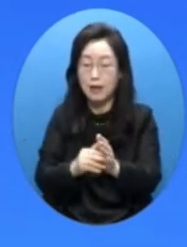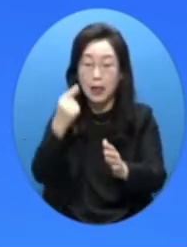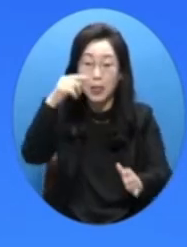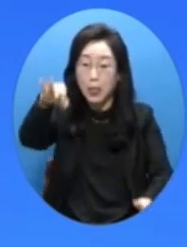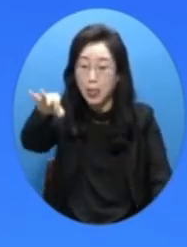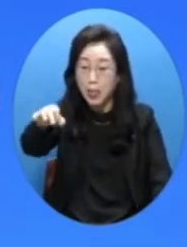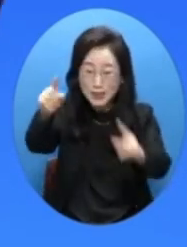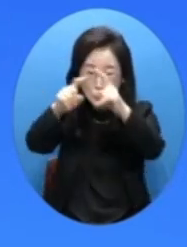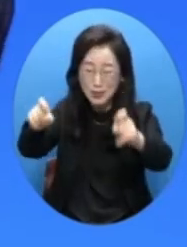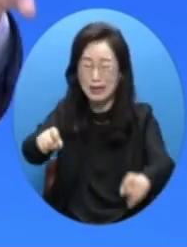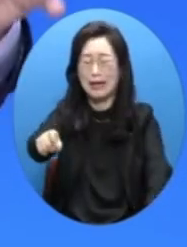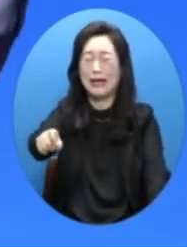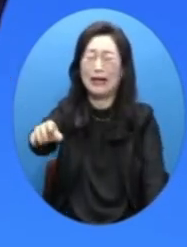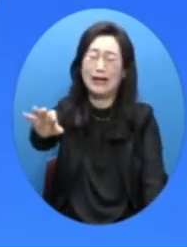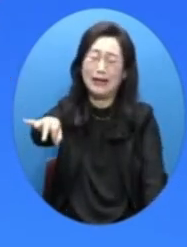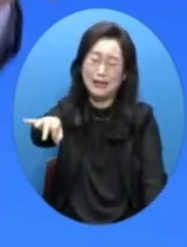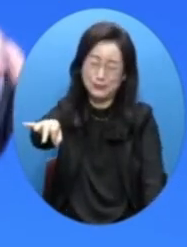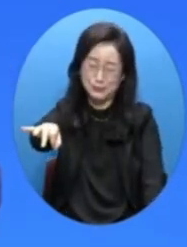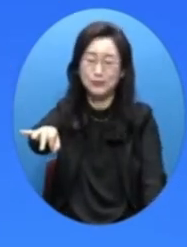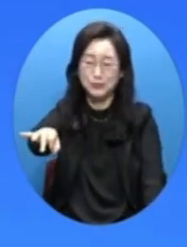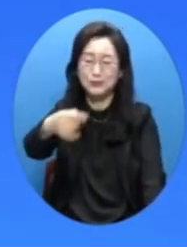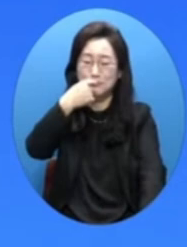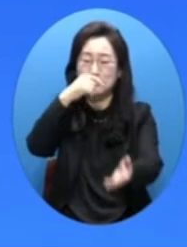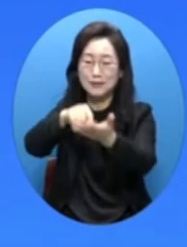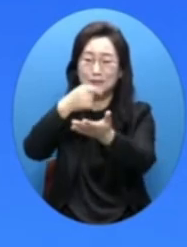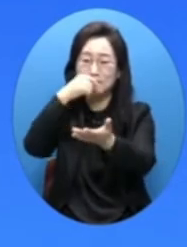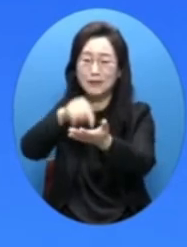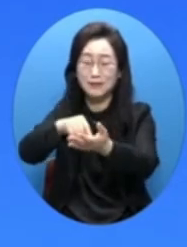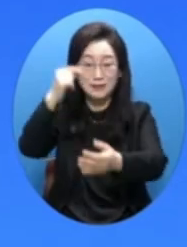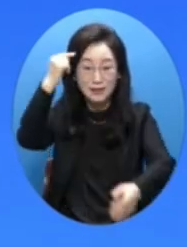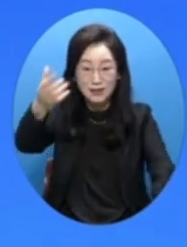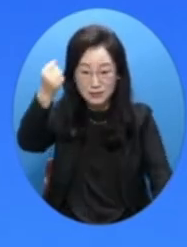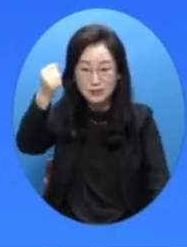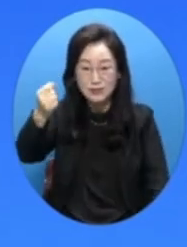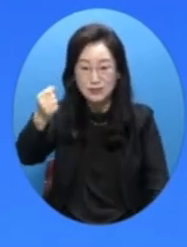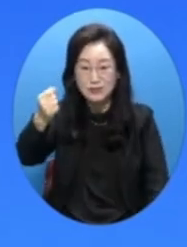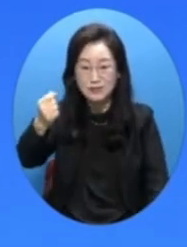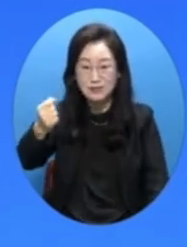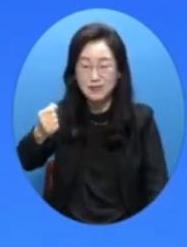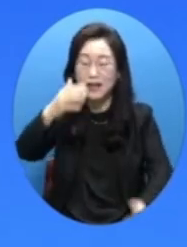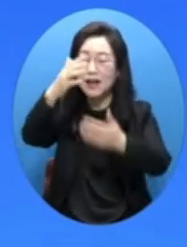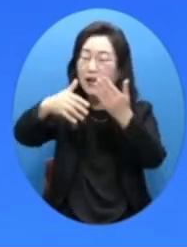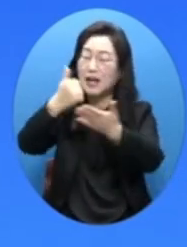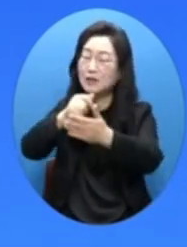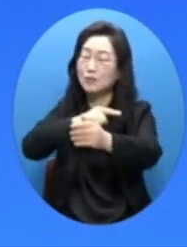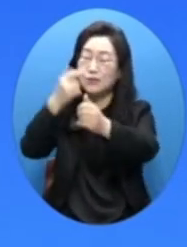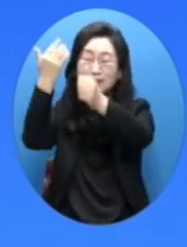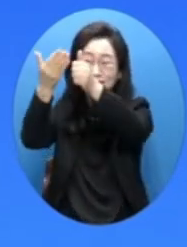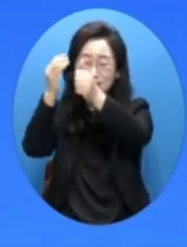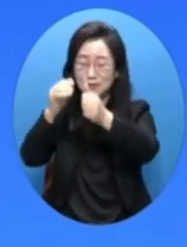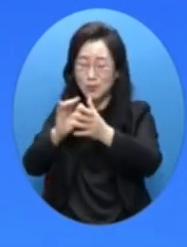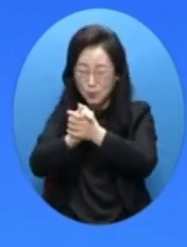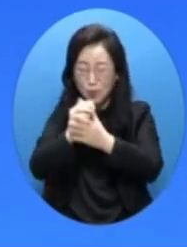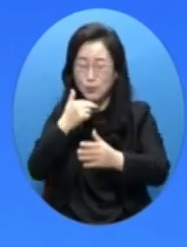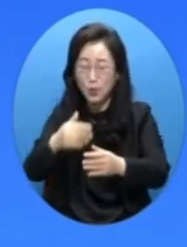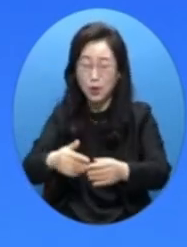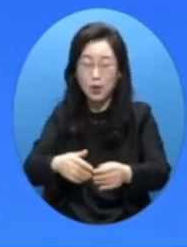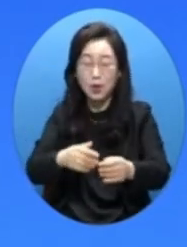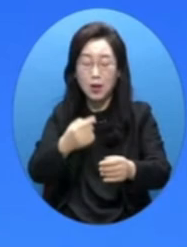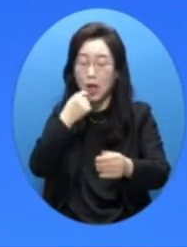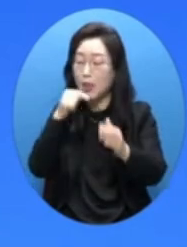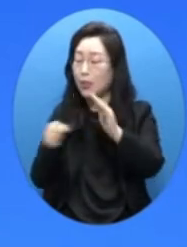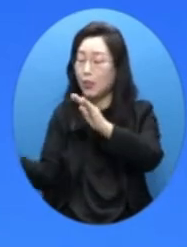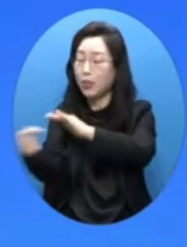무너뜨릴 때는 아 이것쯤이야 우리가 쉽게 무너뜨릴 수 있겠다 생각해서 하나님께 물어보지도 않고 정탁권을 보내왔고